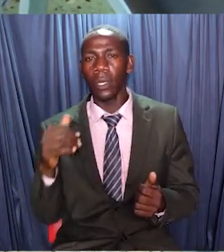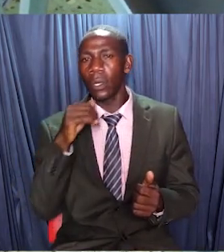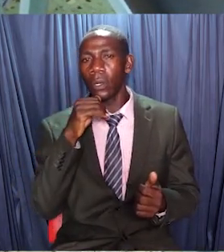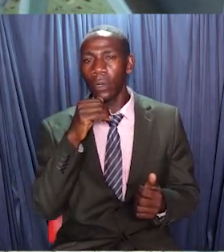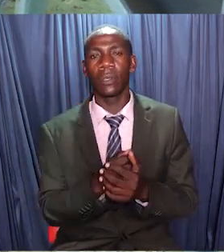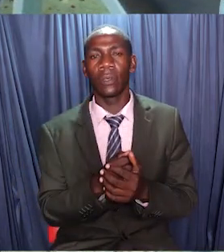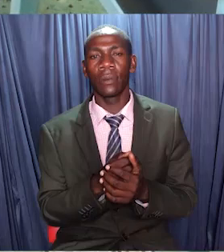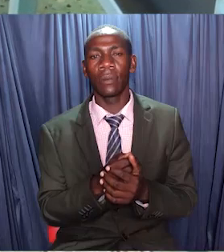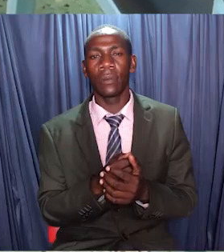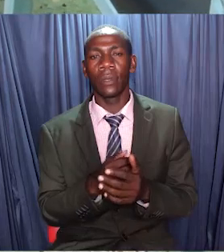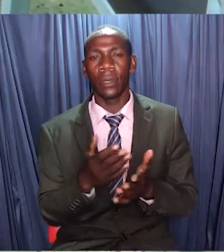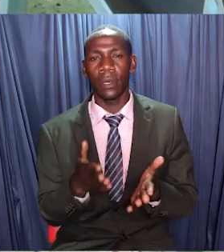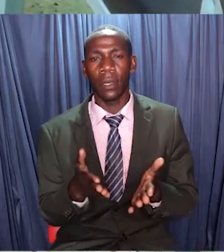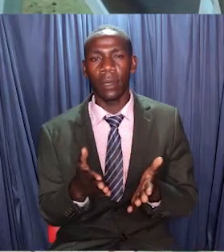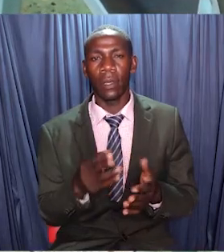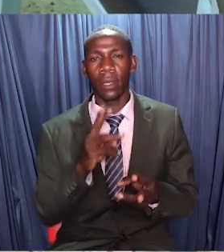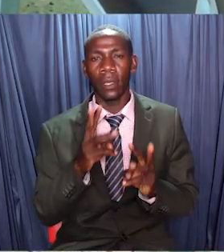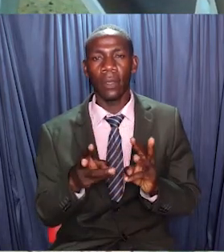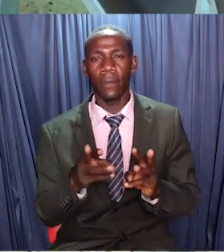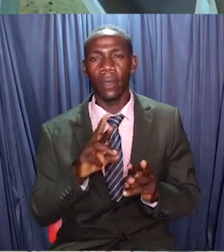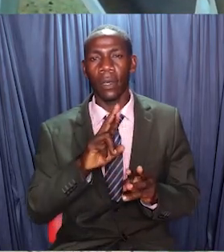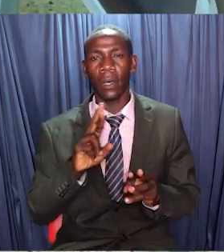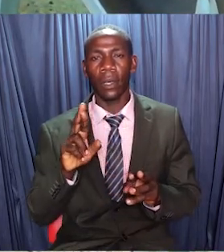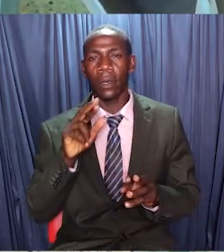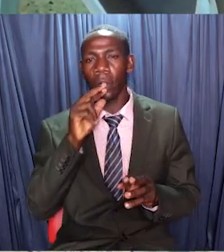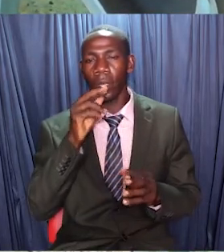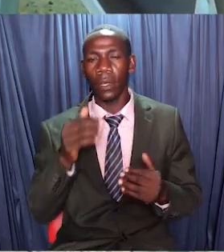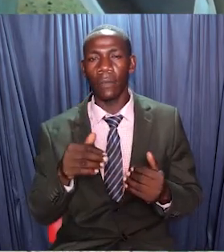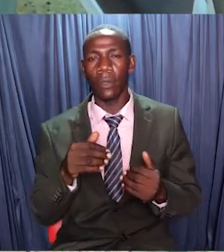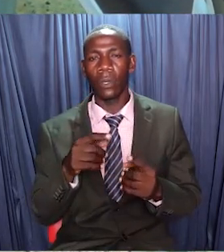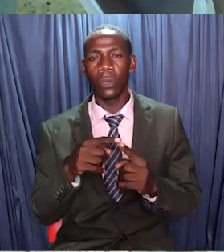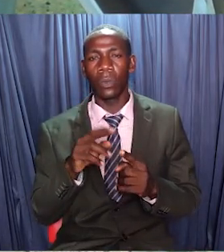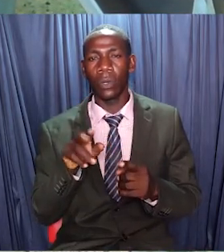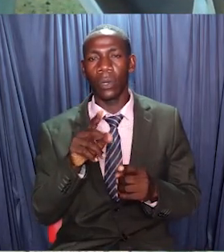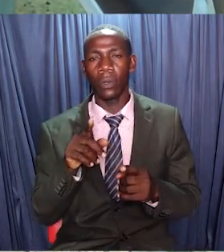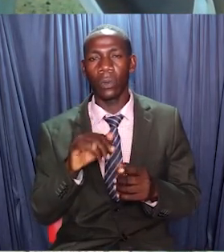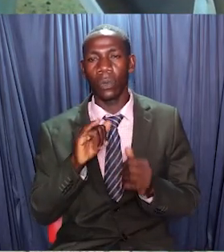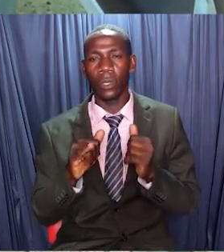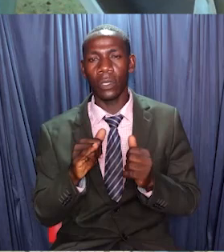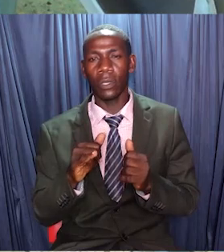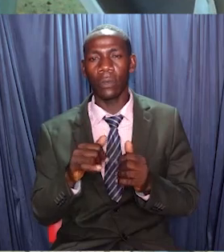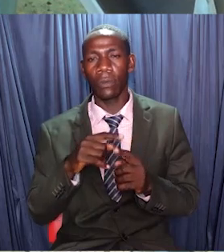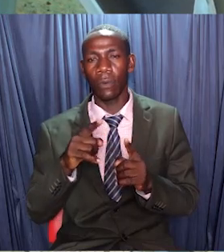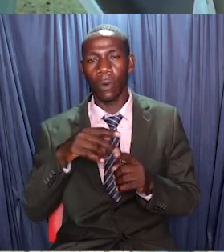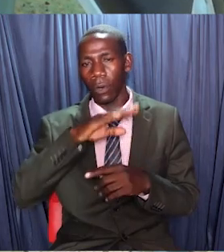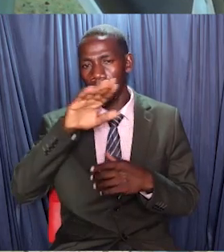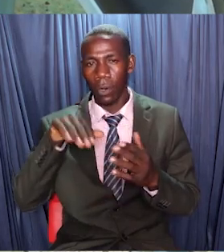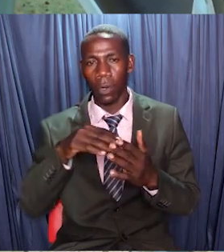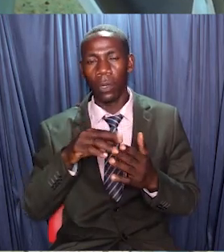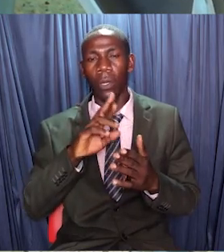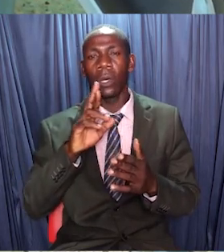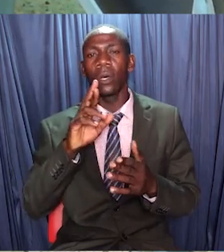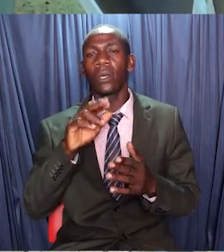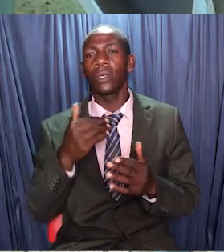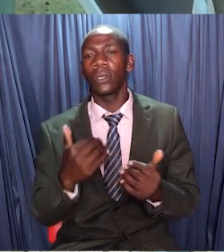na babae? Basi kama mkiwa hamna kurudiwa, ambako ni fungu la wote, ndipo mmekuwa